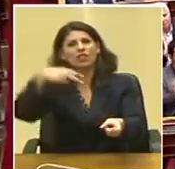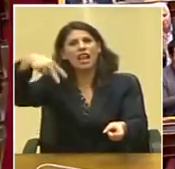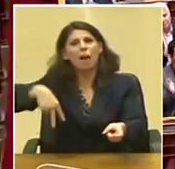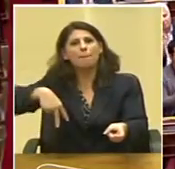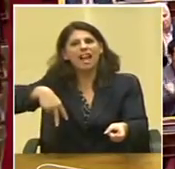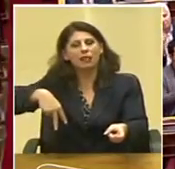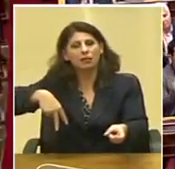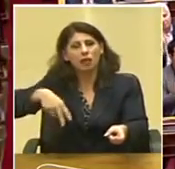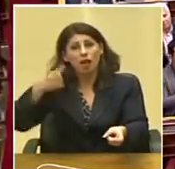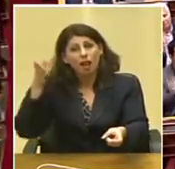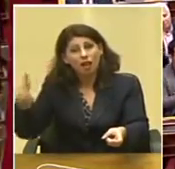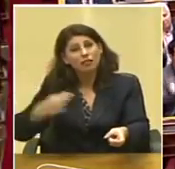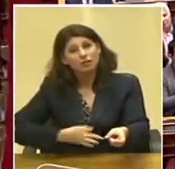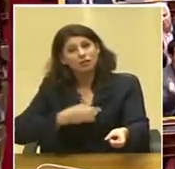Μητσοτάκη,